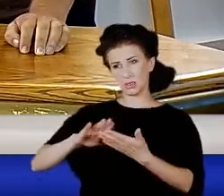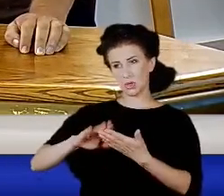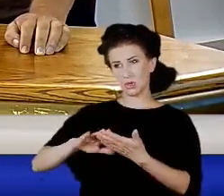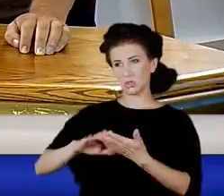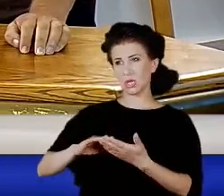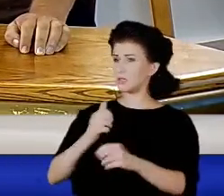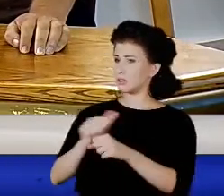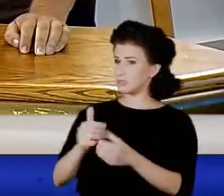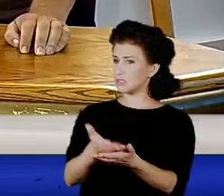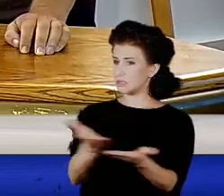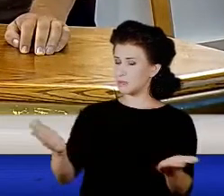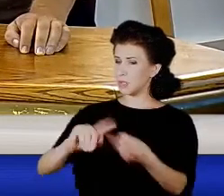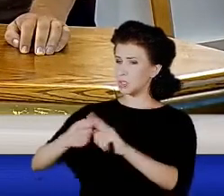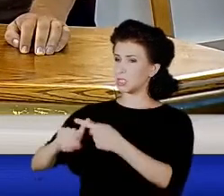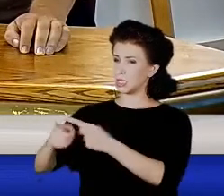jesteście politykami.